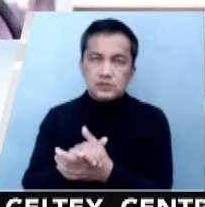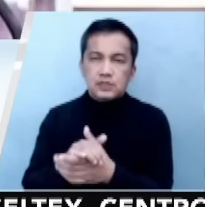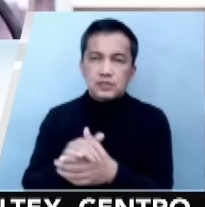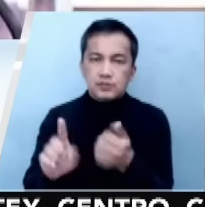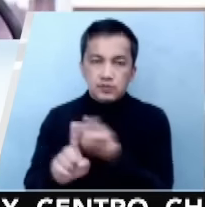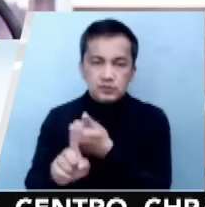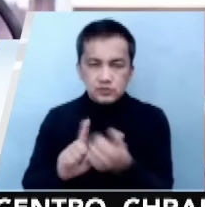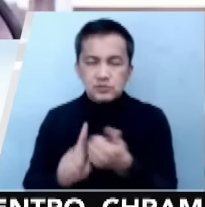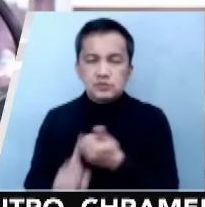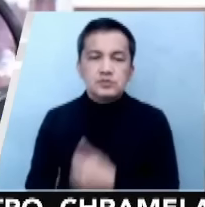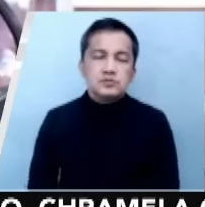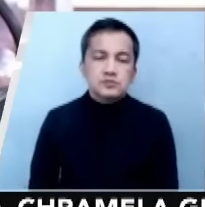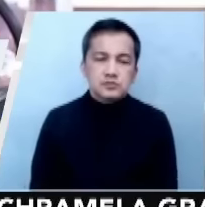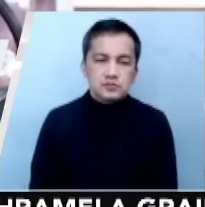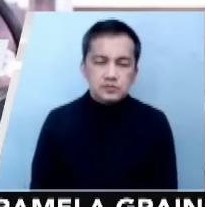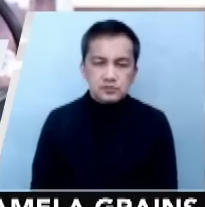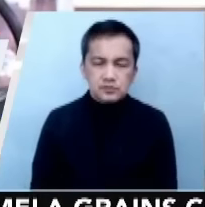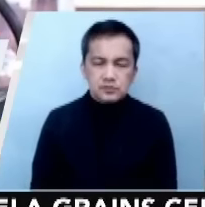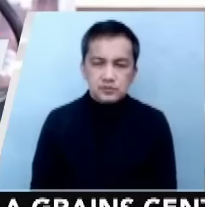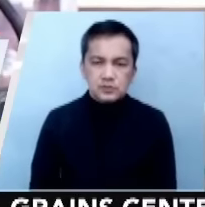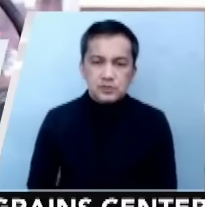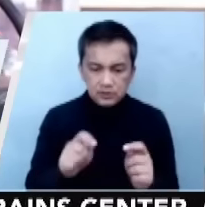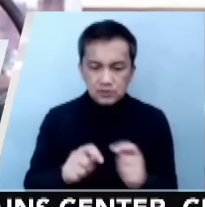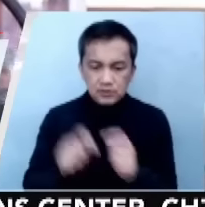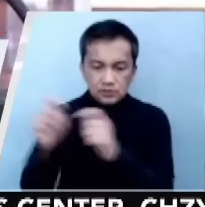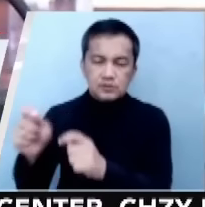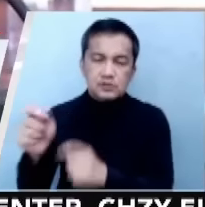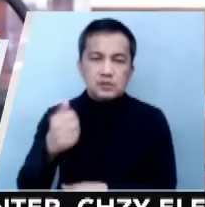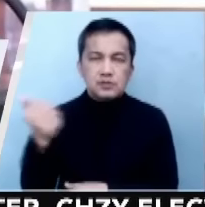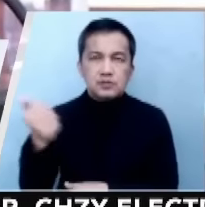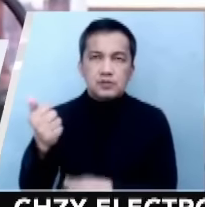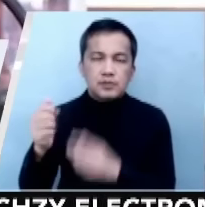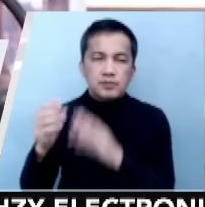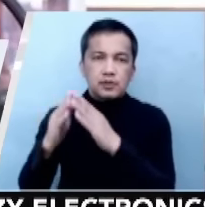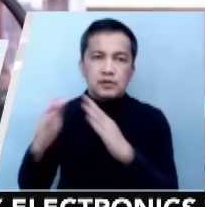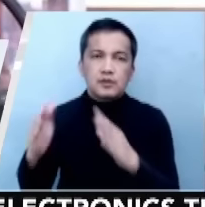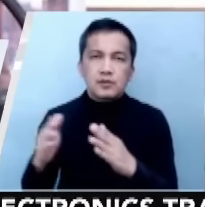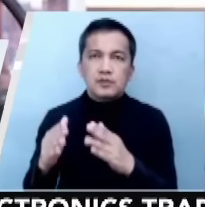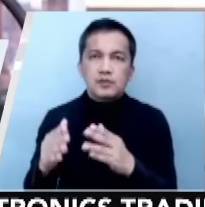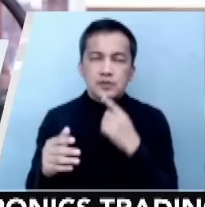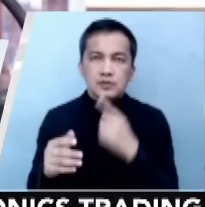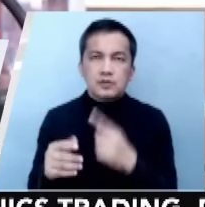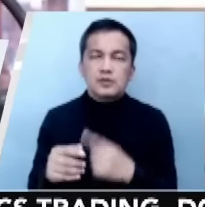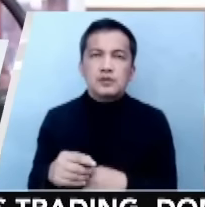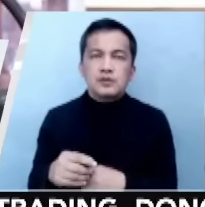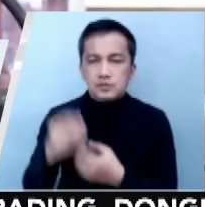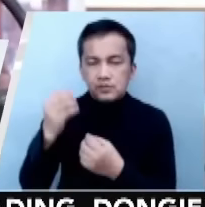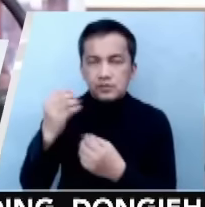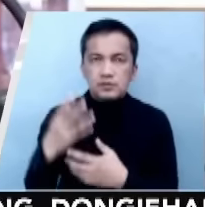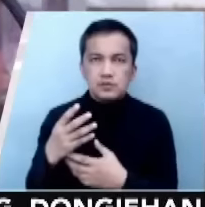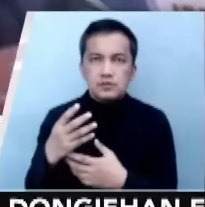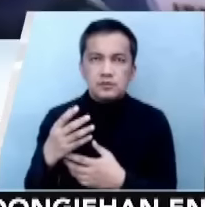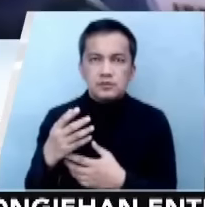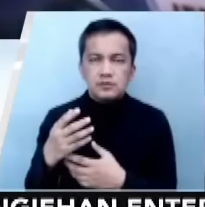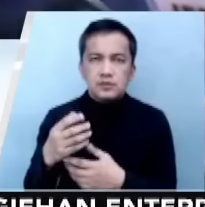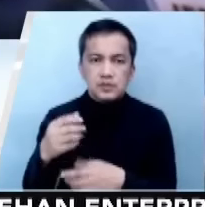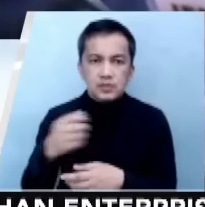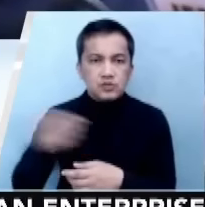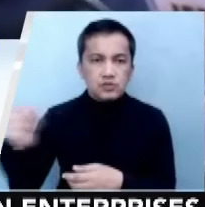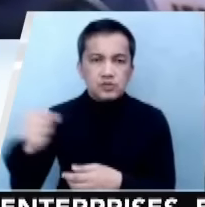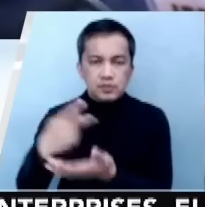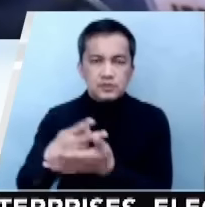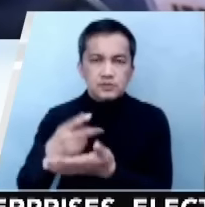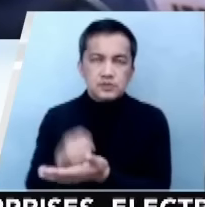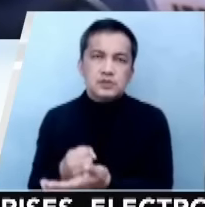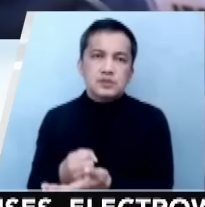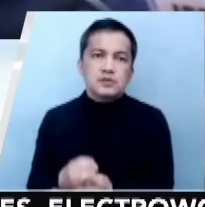Nung pagkalipat po niya dun sa ibang bahay po, yun po sinabi po niya na kinuha daw po yung passport niya.